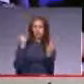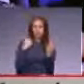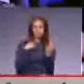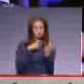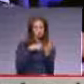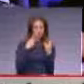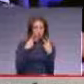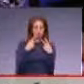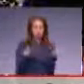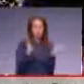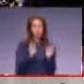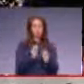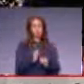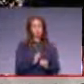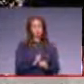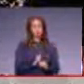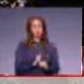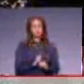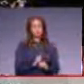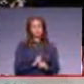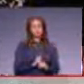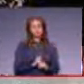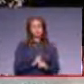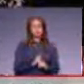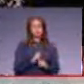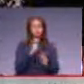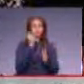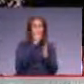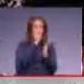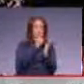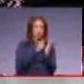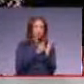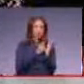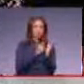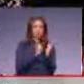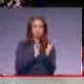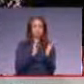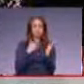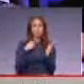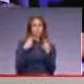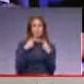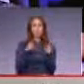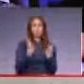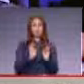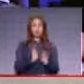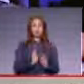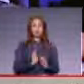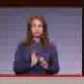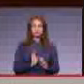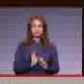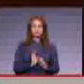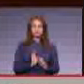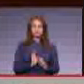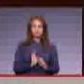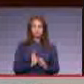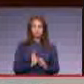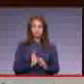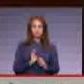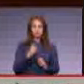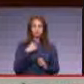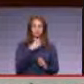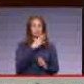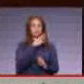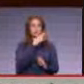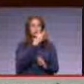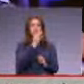لك مخصوص ليه انا مخصوص؟ لا خالص. لا لا لا لا. طب امتى كتب لك مخصوص؟ لا ما فيش حاجه